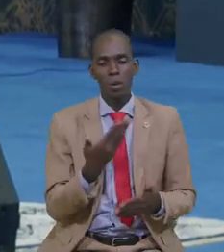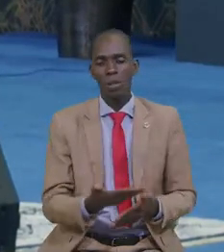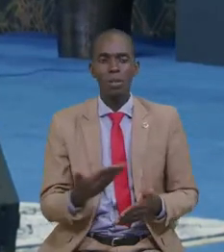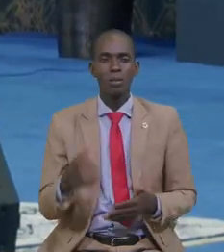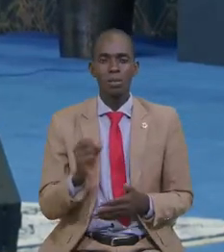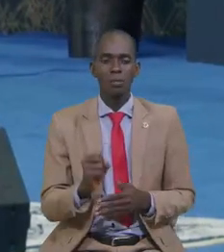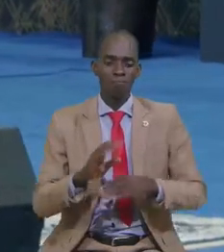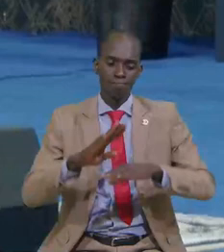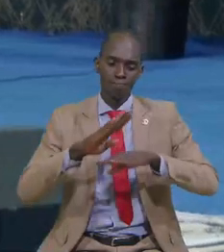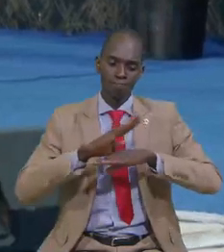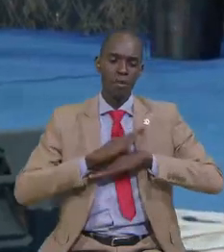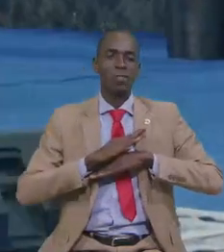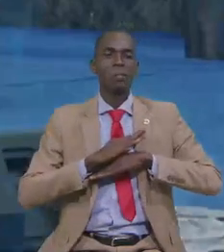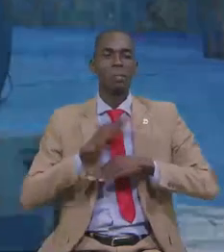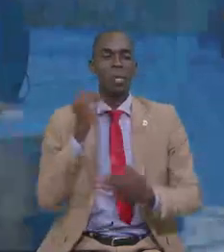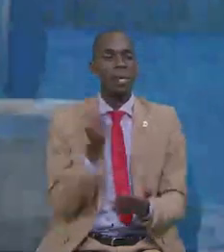vieillesse.